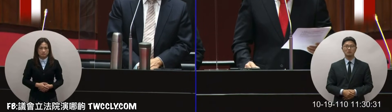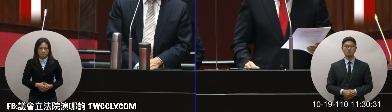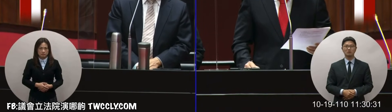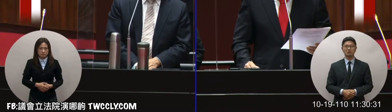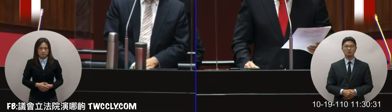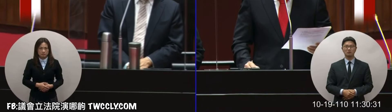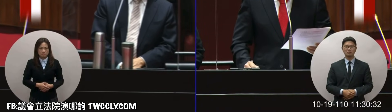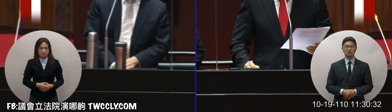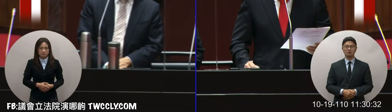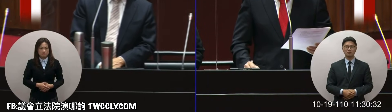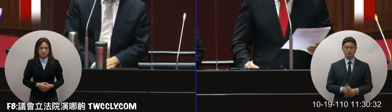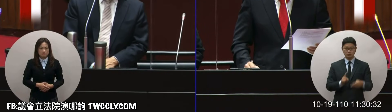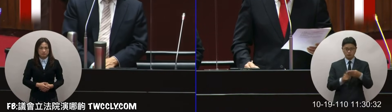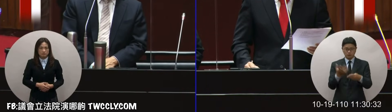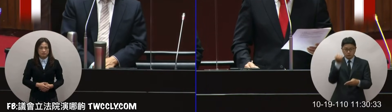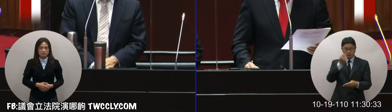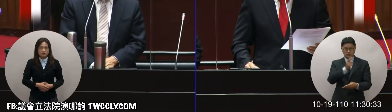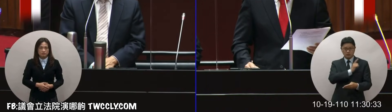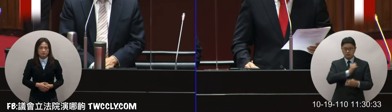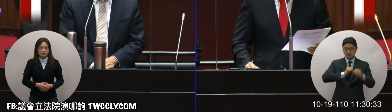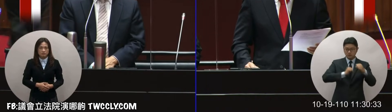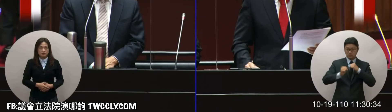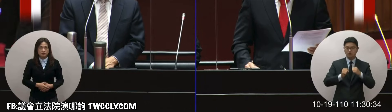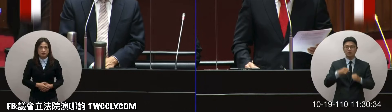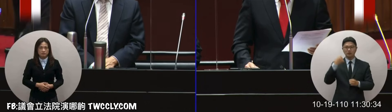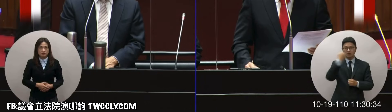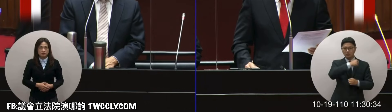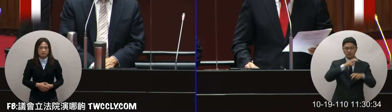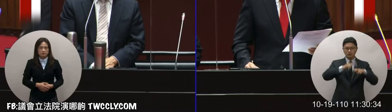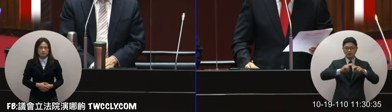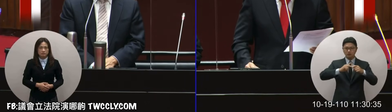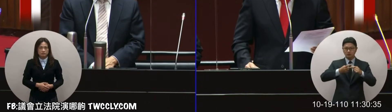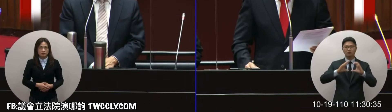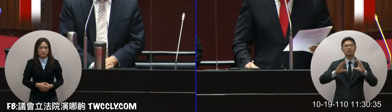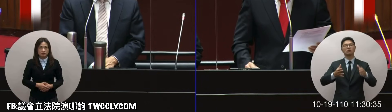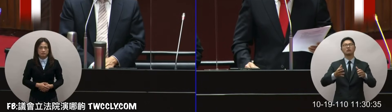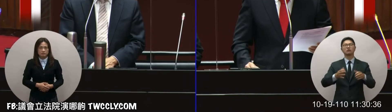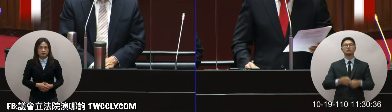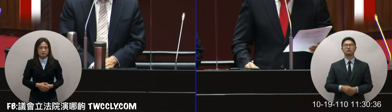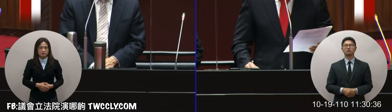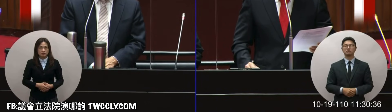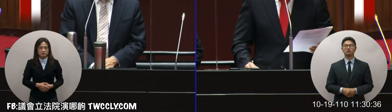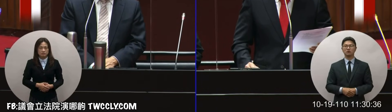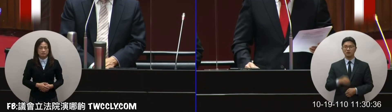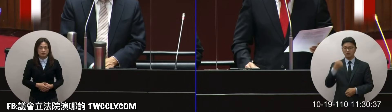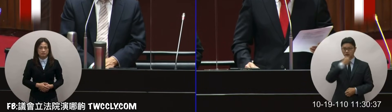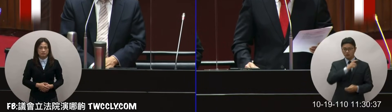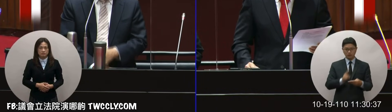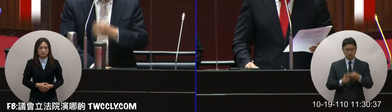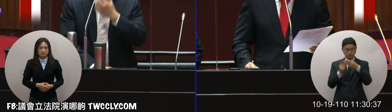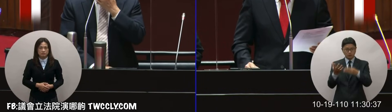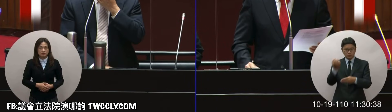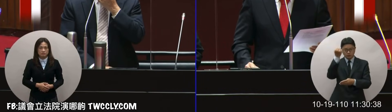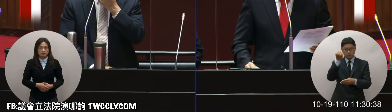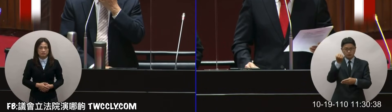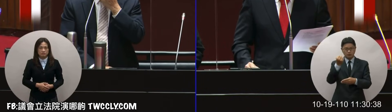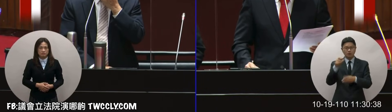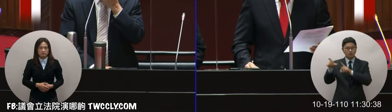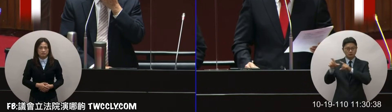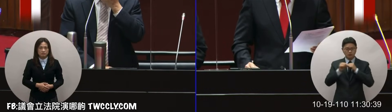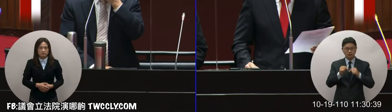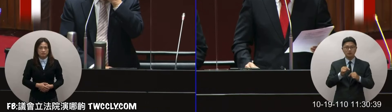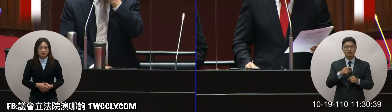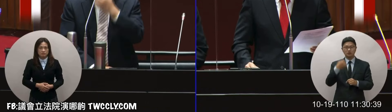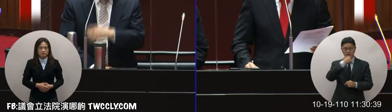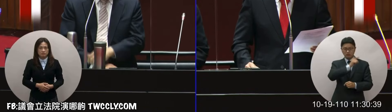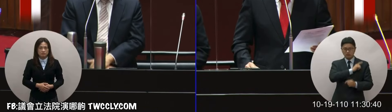建立主权独立自主的台湾共和国，依照台湾主权实现独立建国，制定